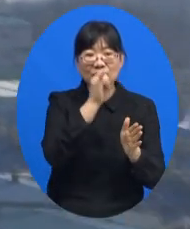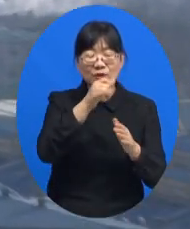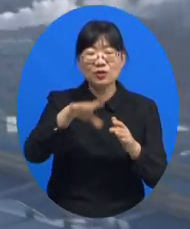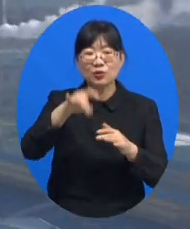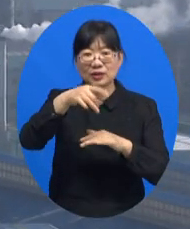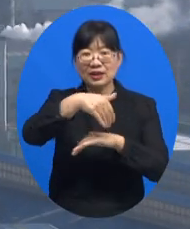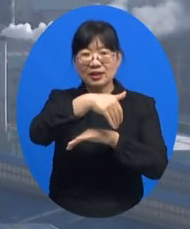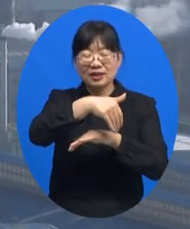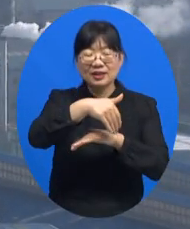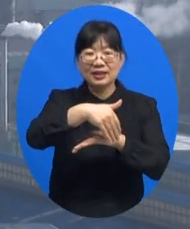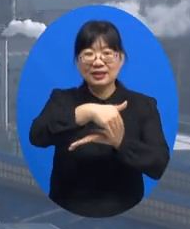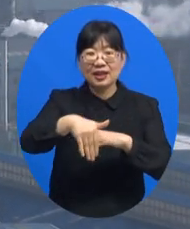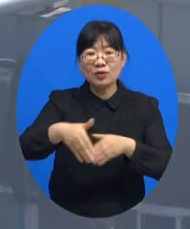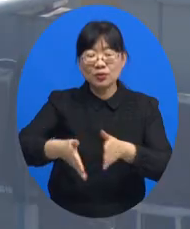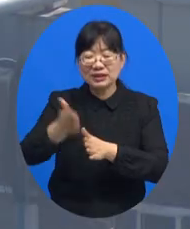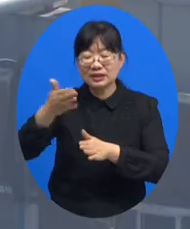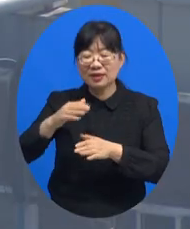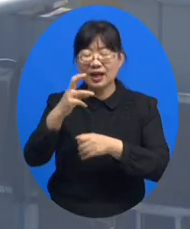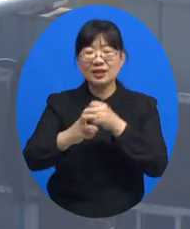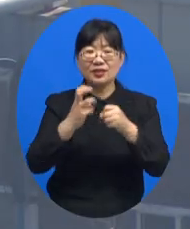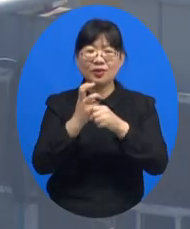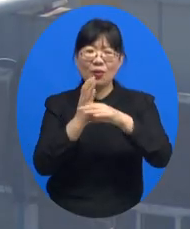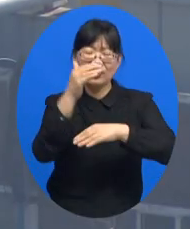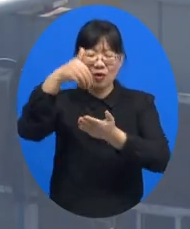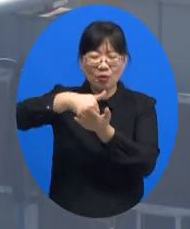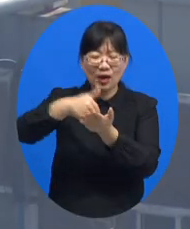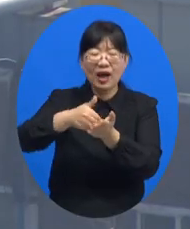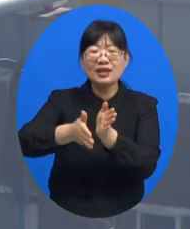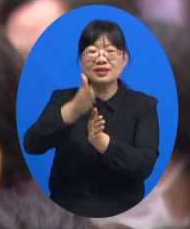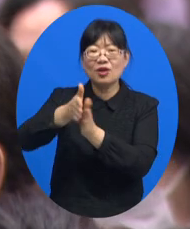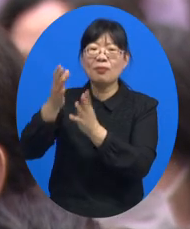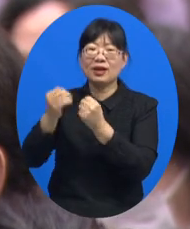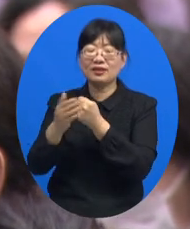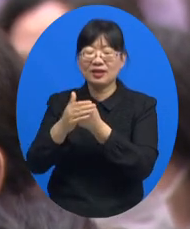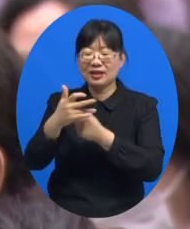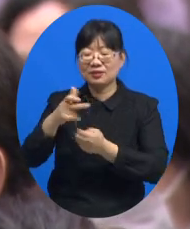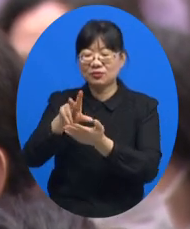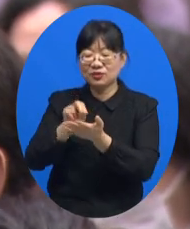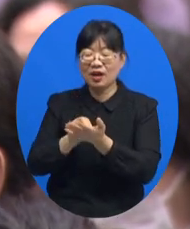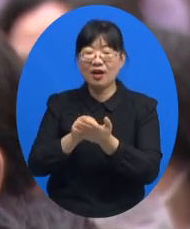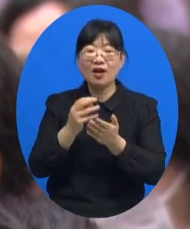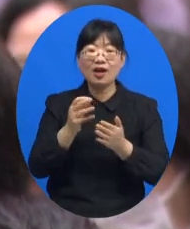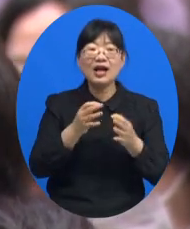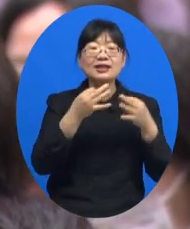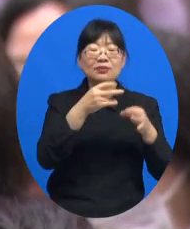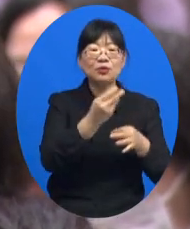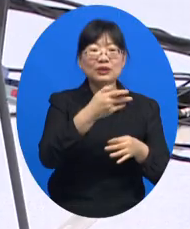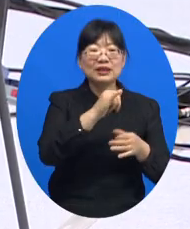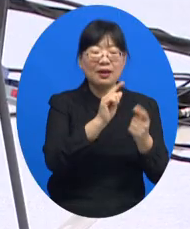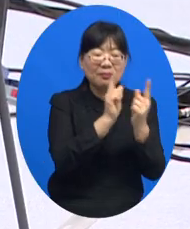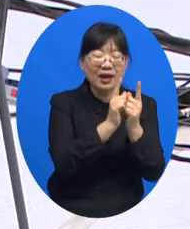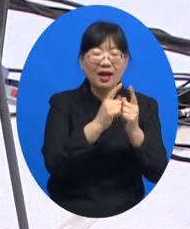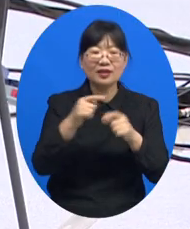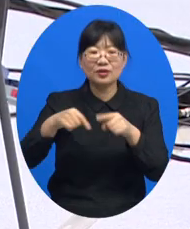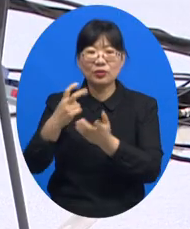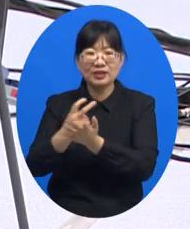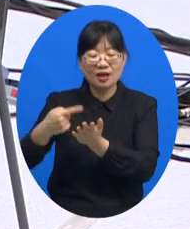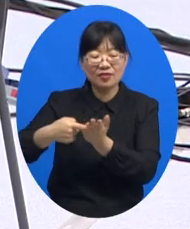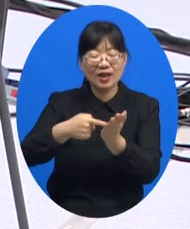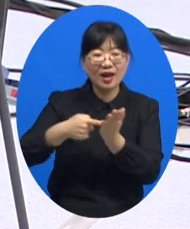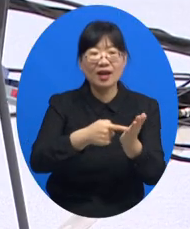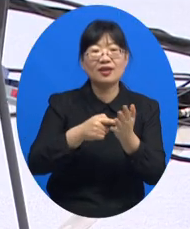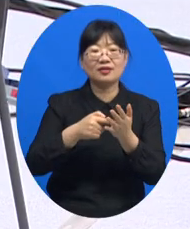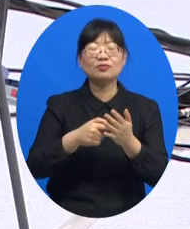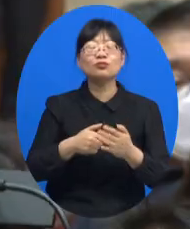초기 계획도시 난사는 30년 넘게 노후화된 스터리 가장 큰 문제 김동현 경기도지사를 만난 주민들은 정책 재현도